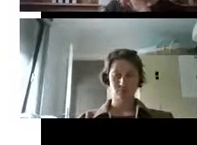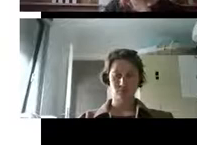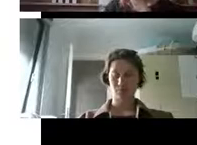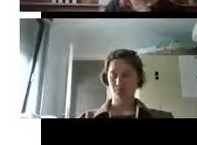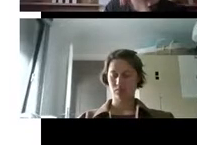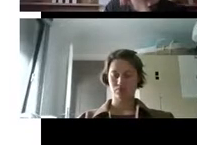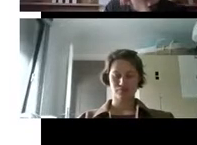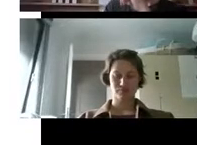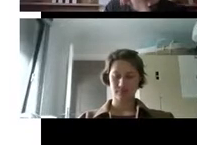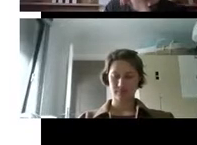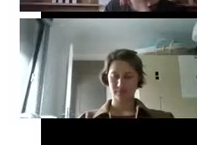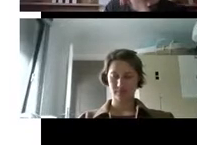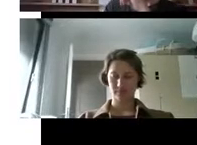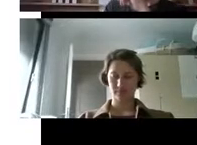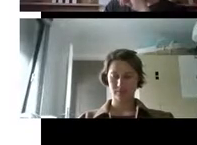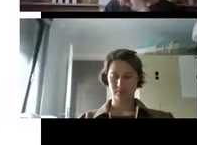het contact met die externe.